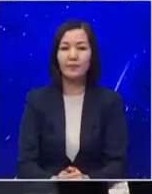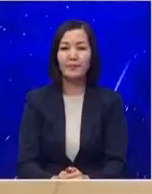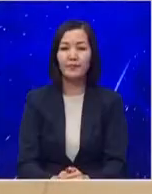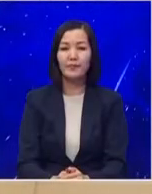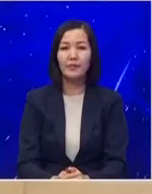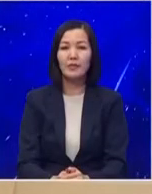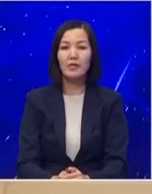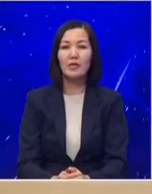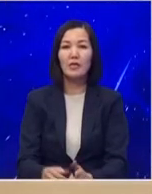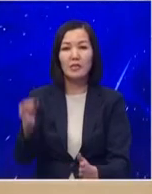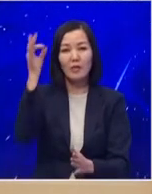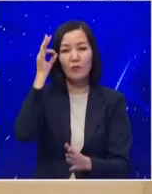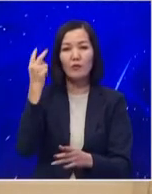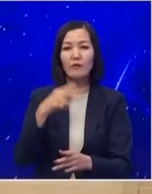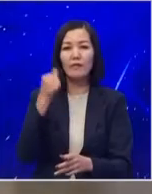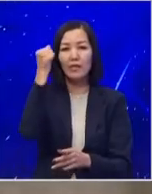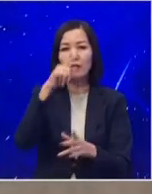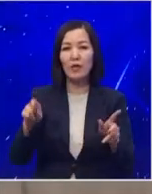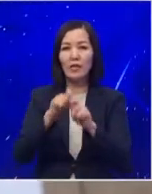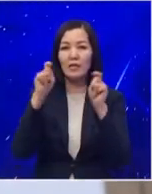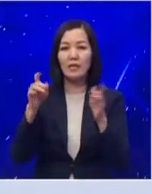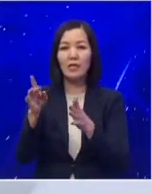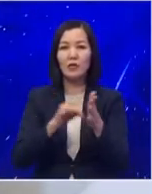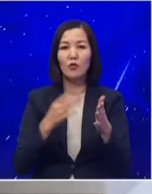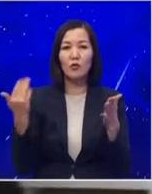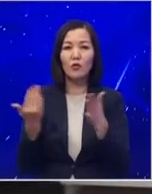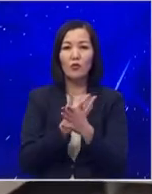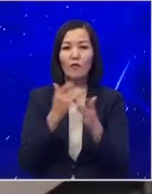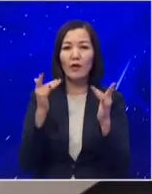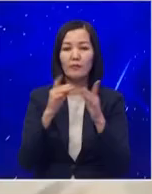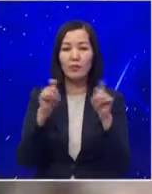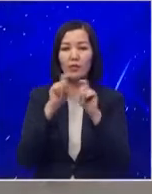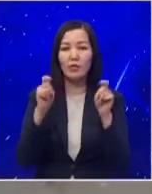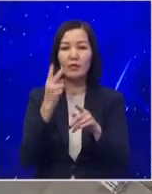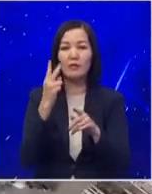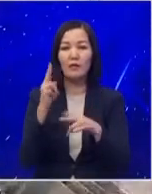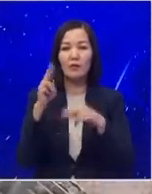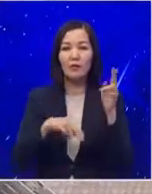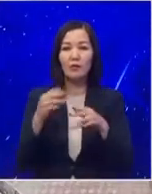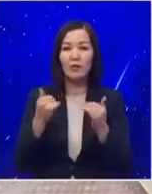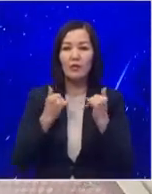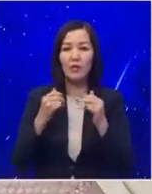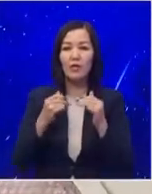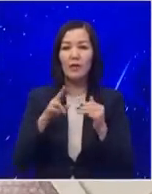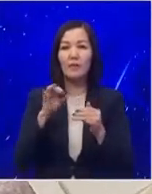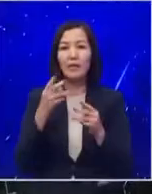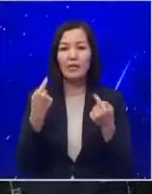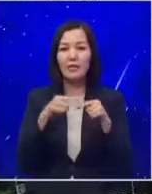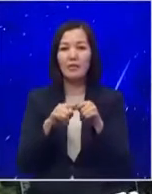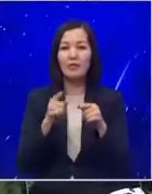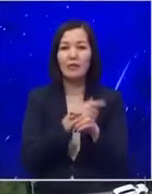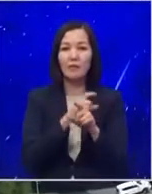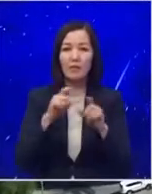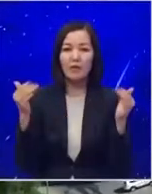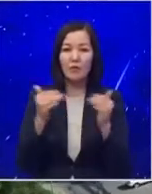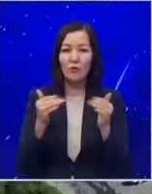запомнился 2020 год я открытием сразу трех современных общежитий два из них построили для студентов политехнического и медицинского